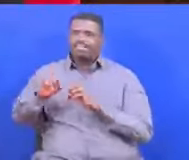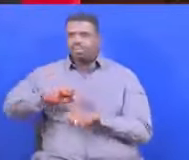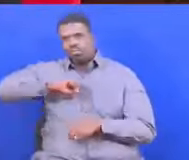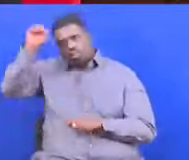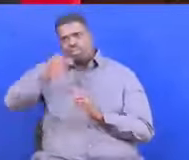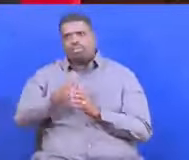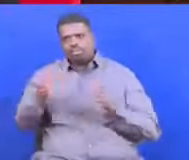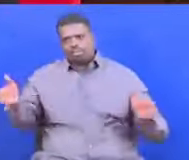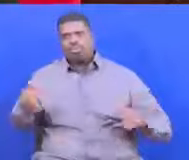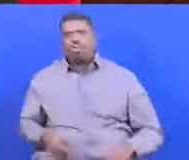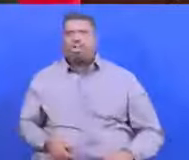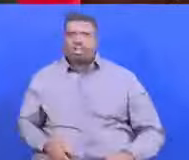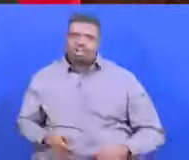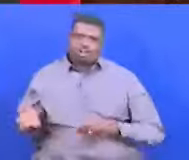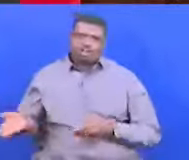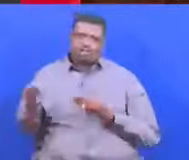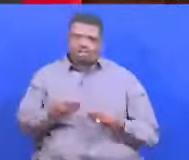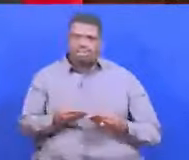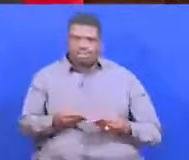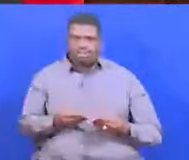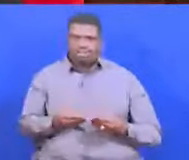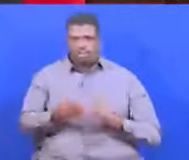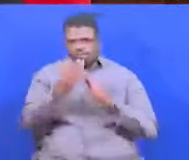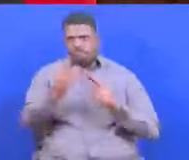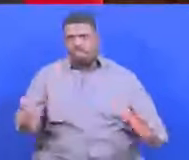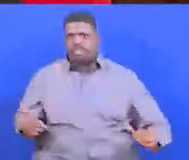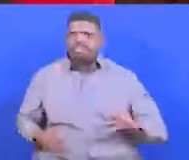kwa sana na walete ushindi huu nyumbani.